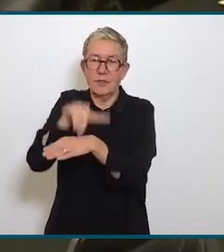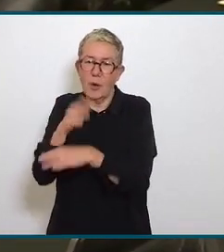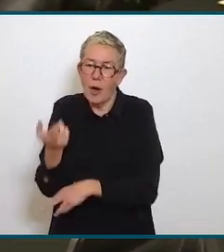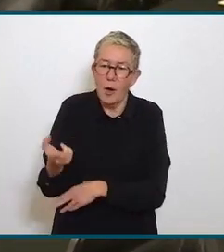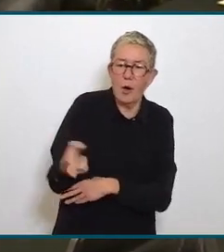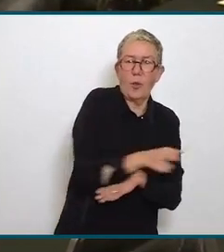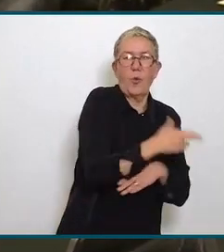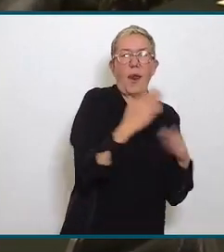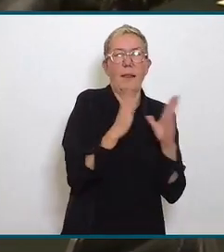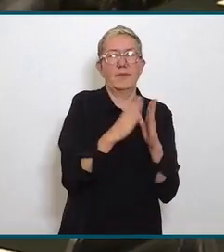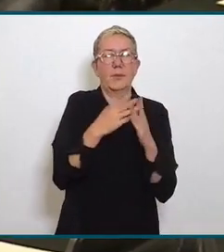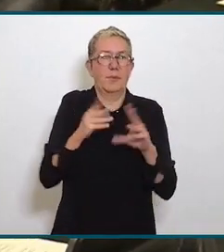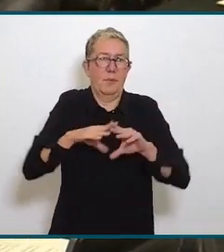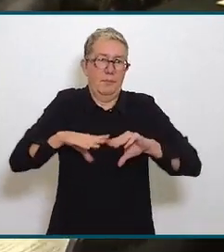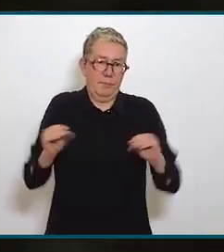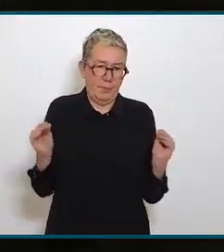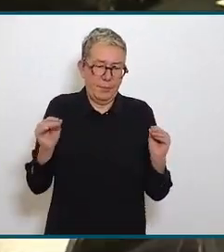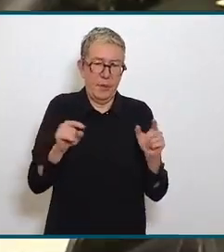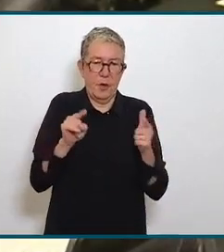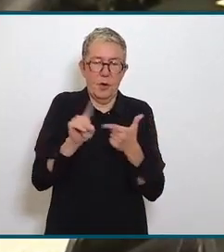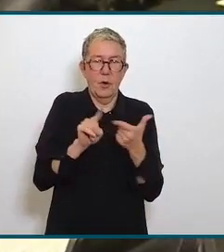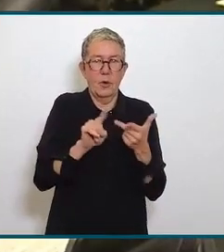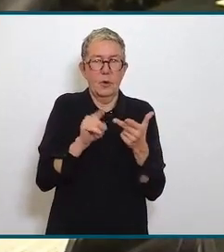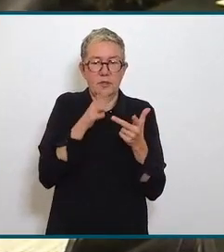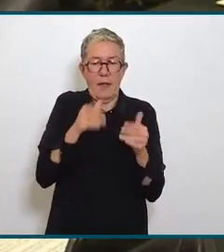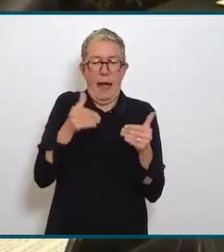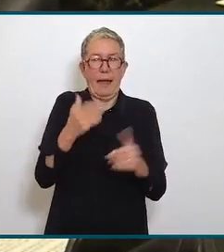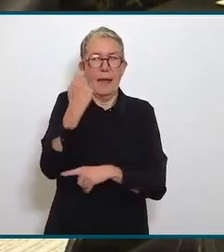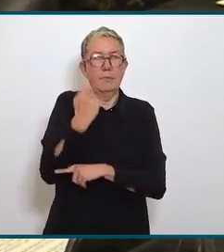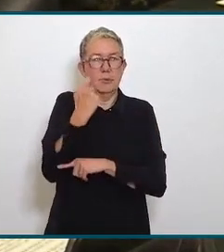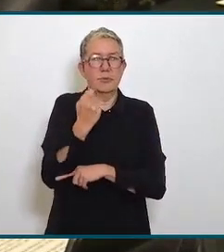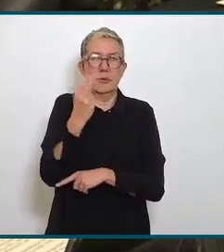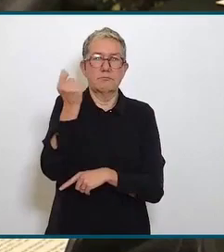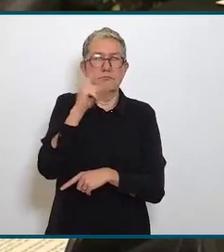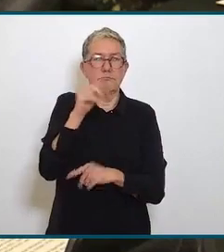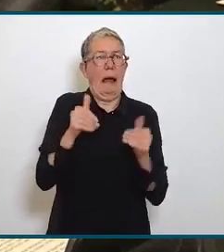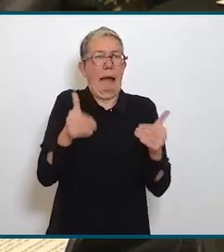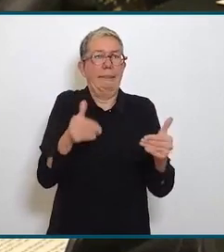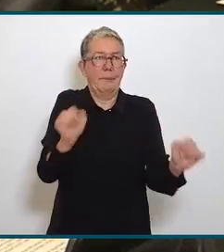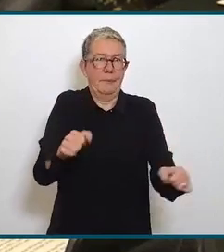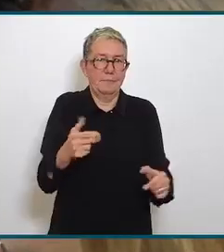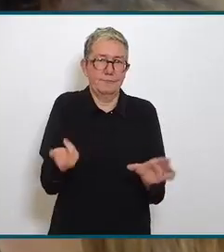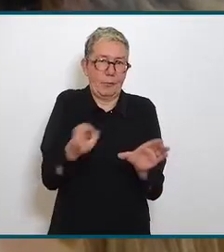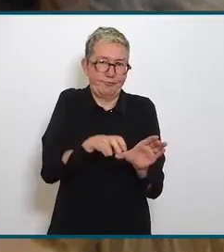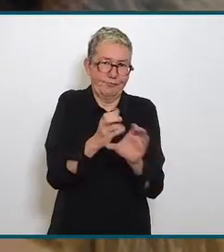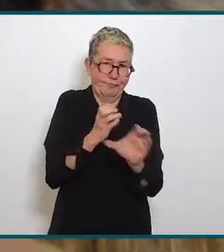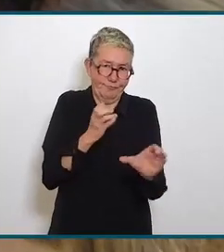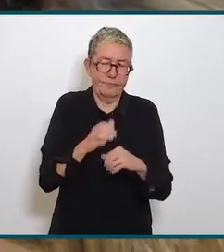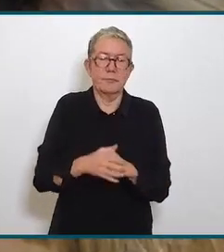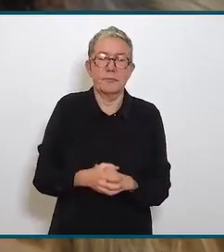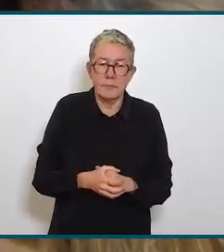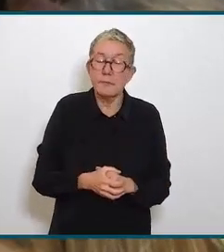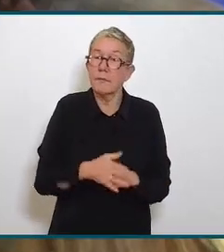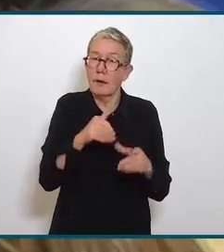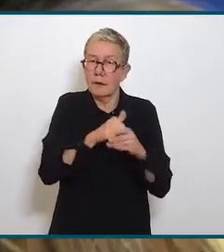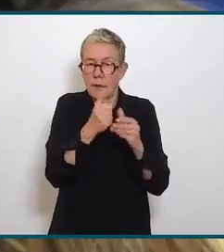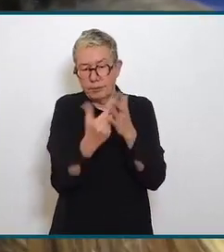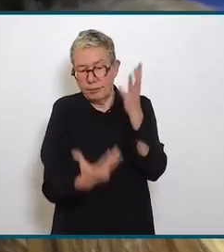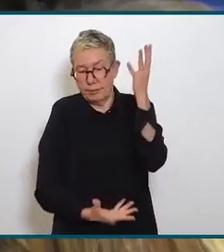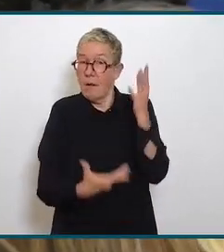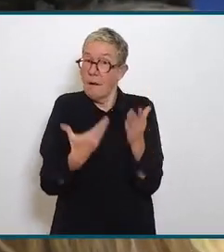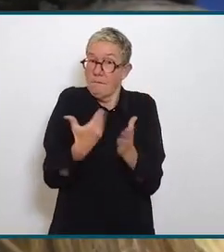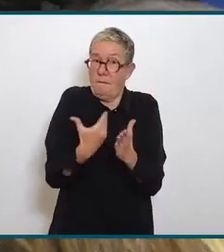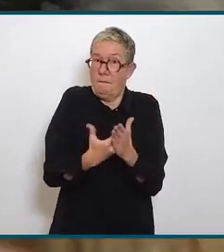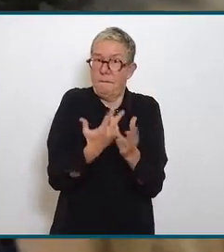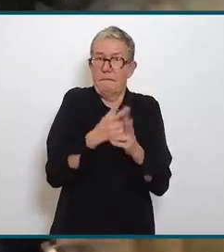dans la même veine, le principe des arrêts à la demande également. Autant d'éléments qui participent à prouver que la ville